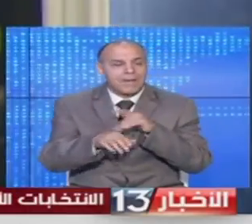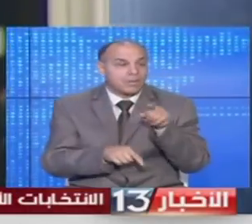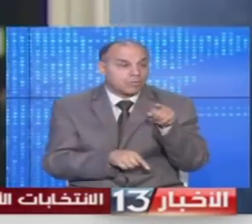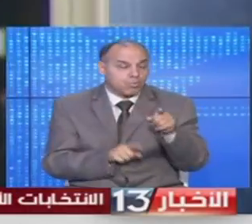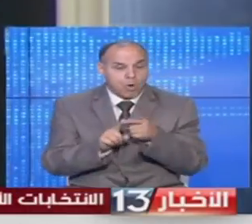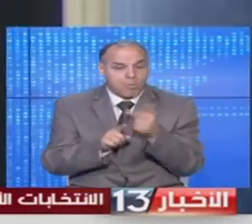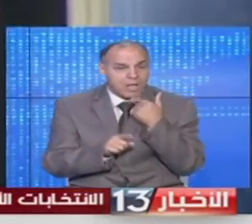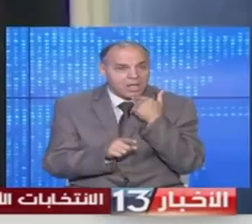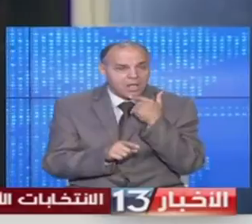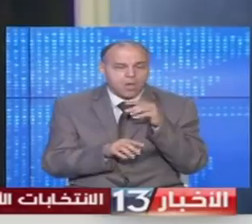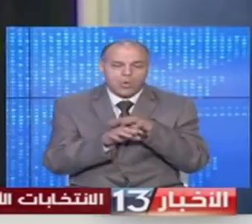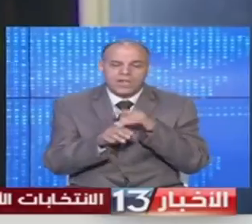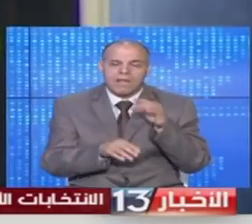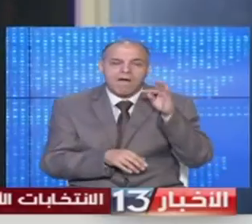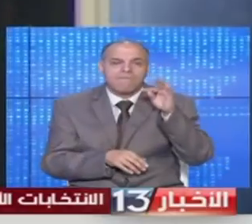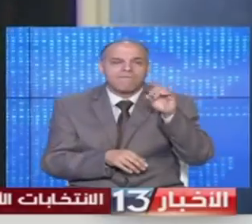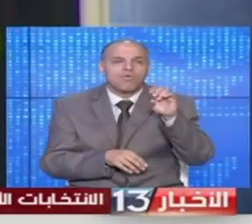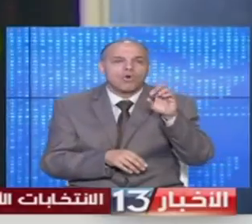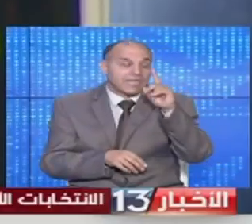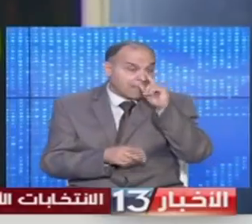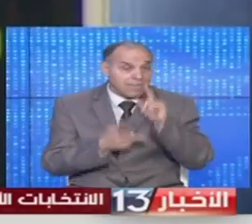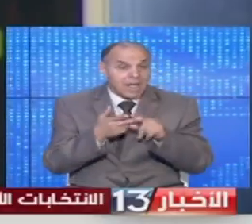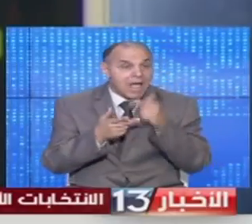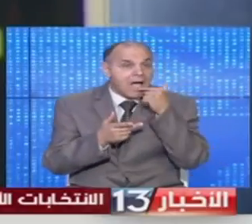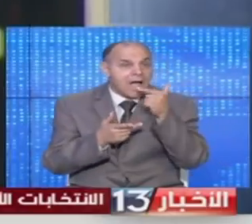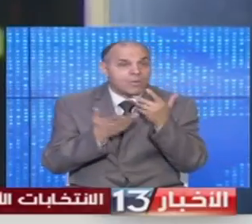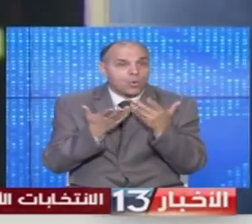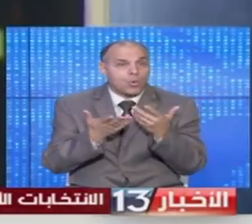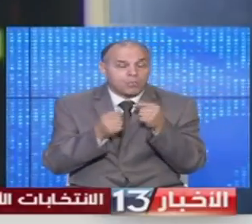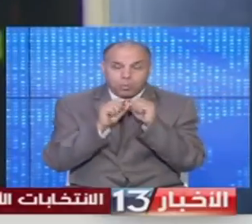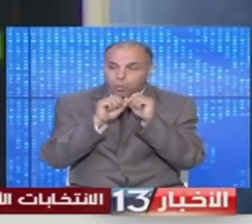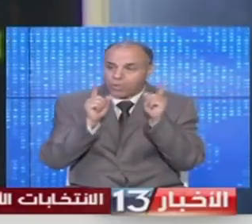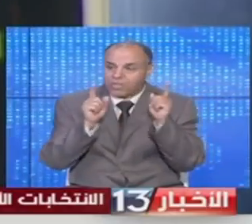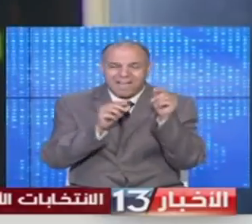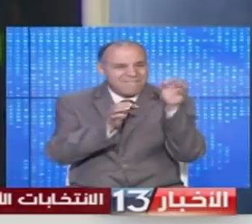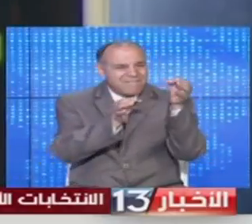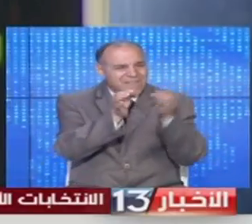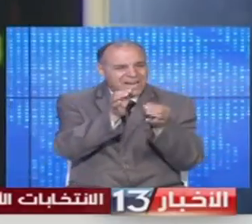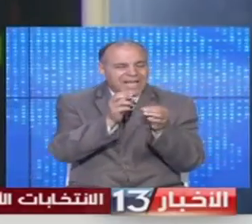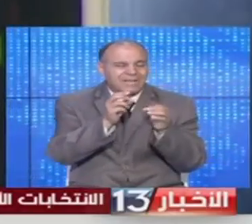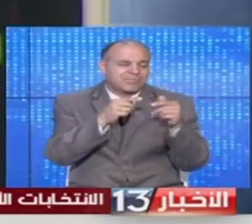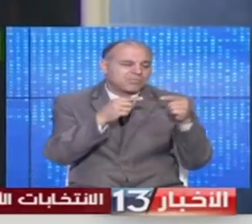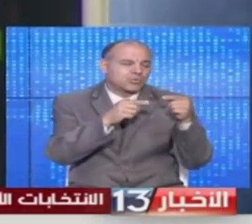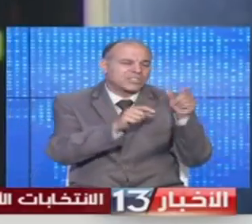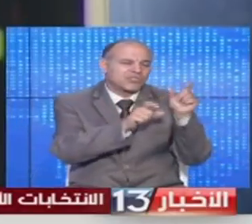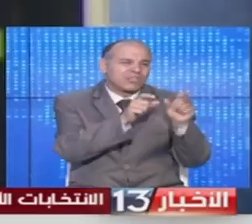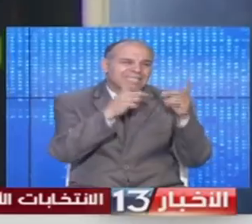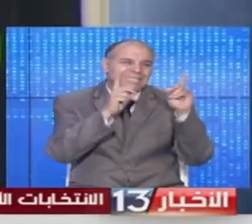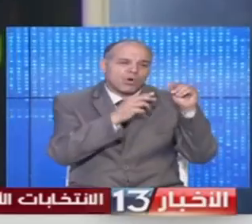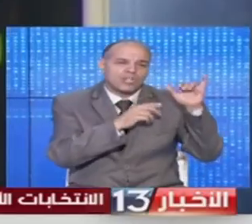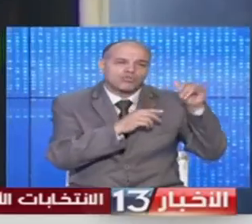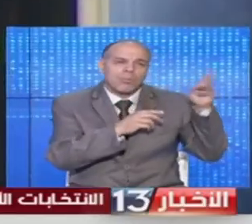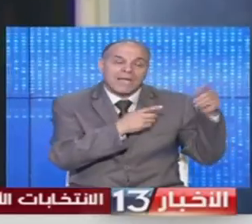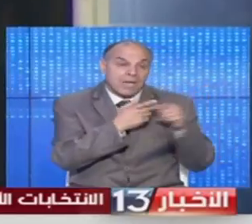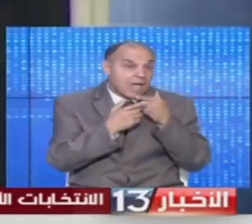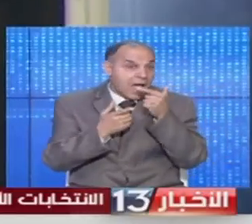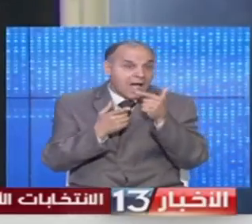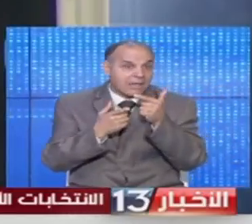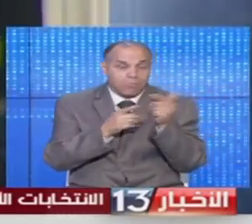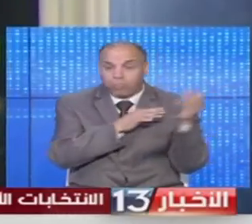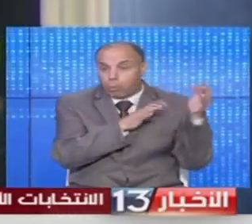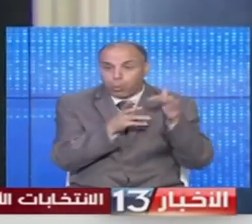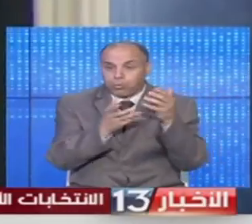وهي ولايه فلوريدا على امل ان يزيل الفارق امام خصمه الديمقراطي جون باردين حضوره وسط